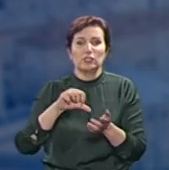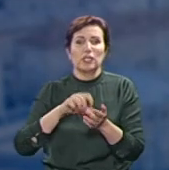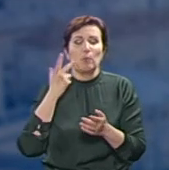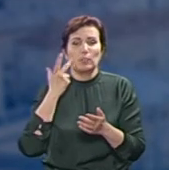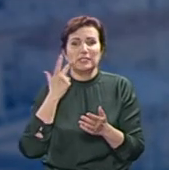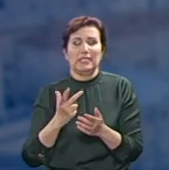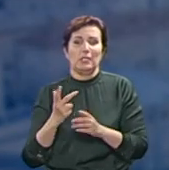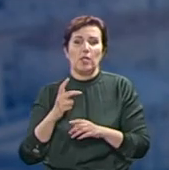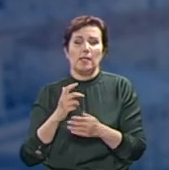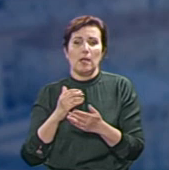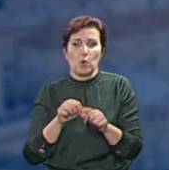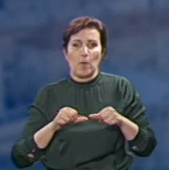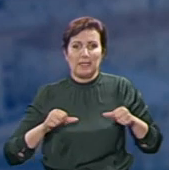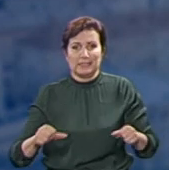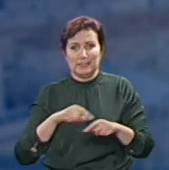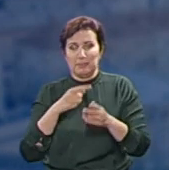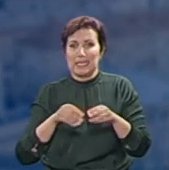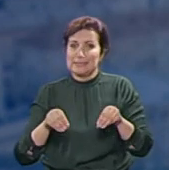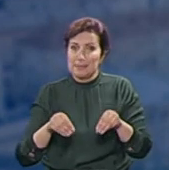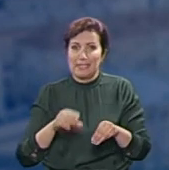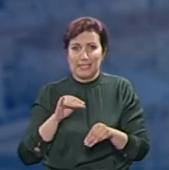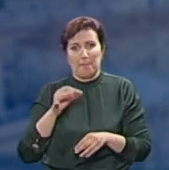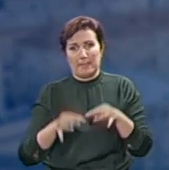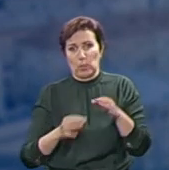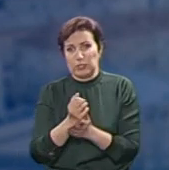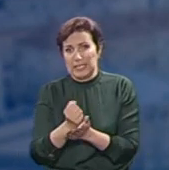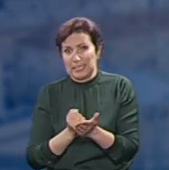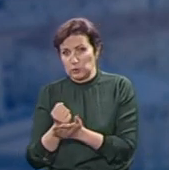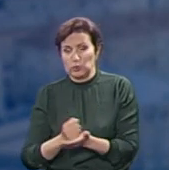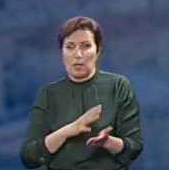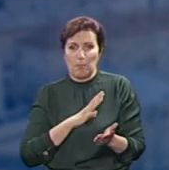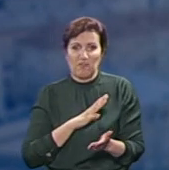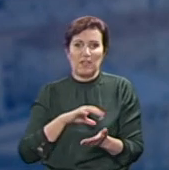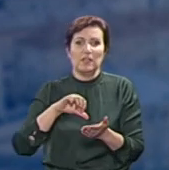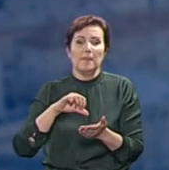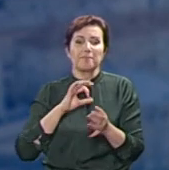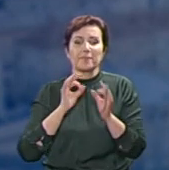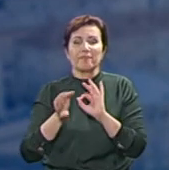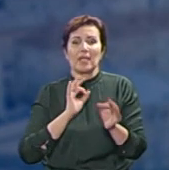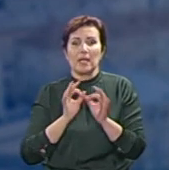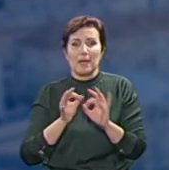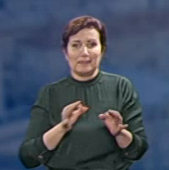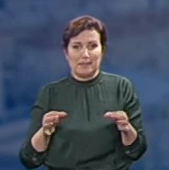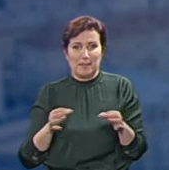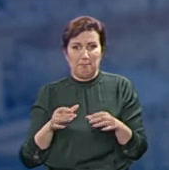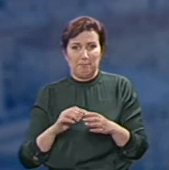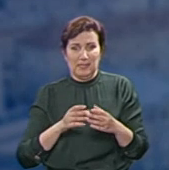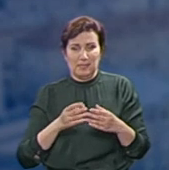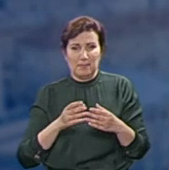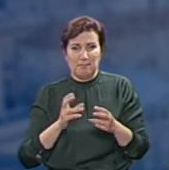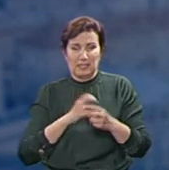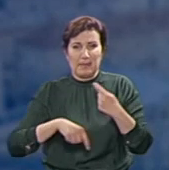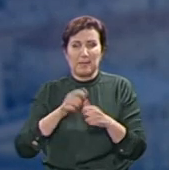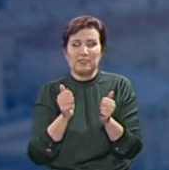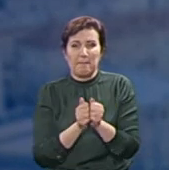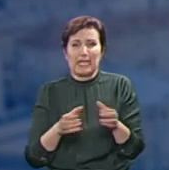комісії з питань землі та природних ресурсів. З 2004-го майже рік був членом ради підприємців при Кабміні. За оцінкою журналу Forbes, входить